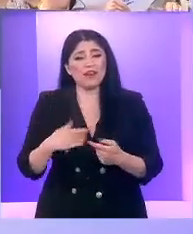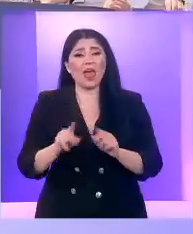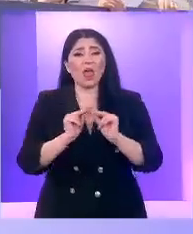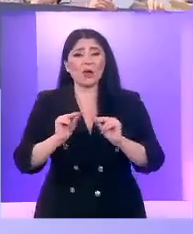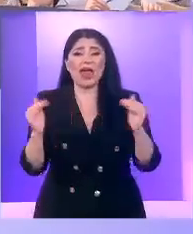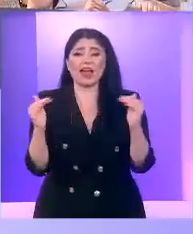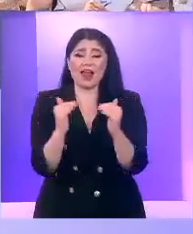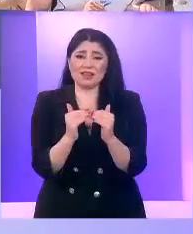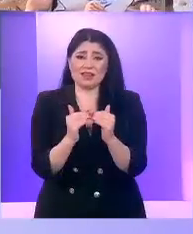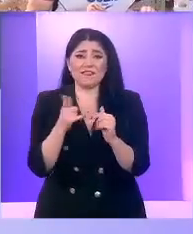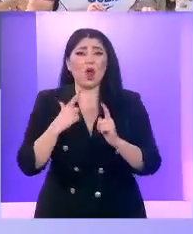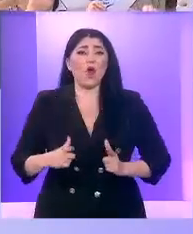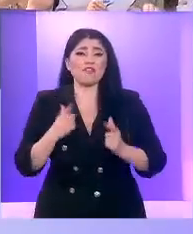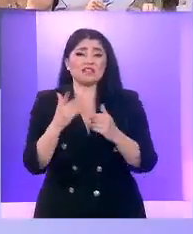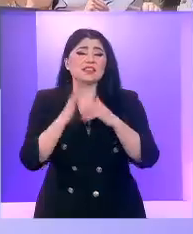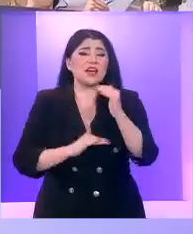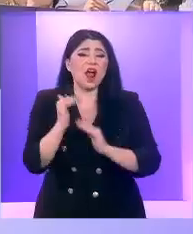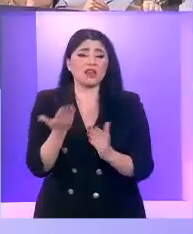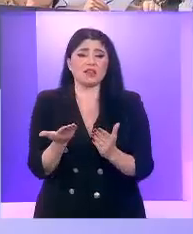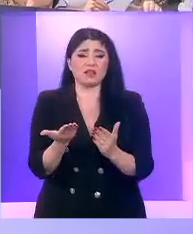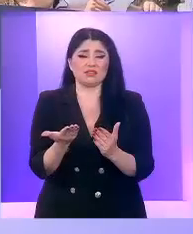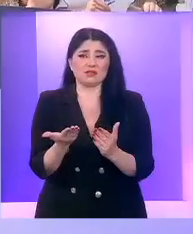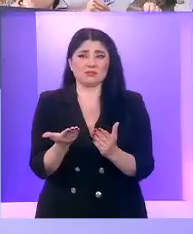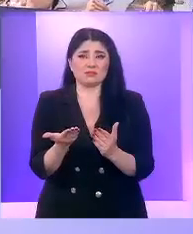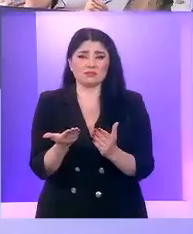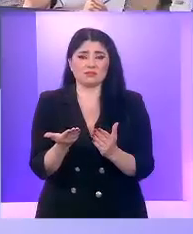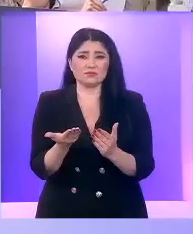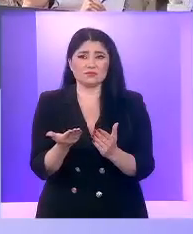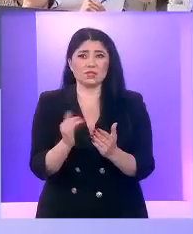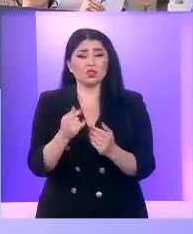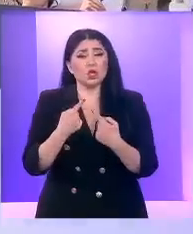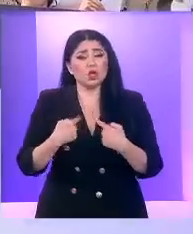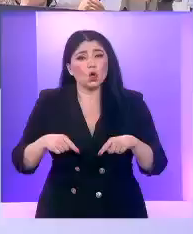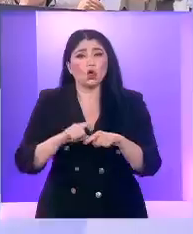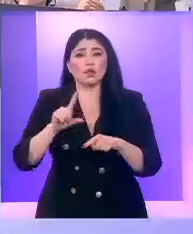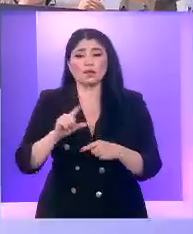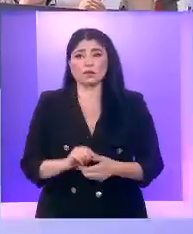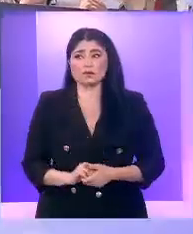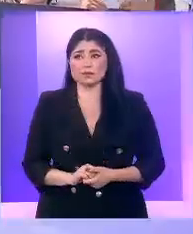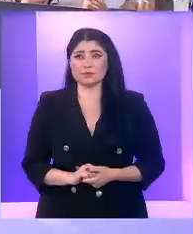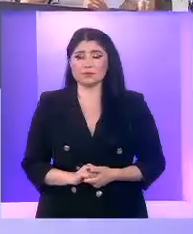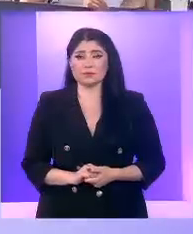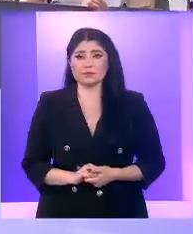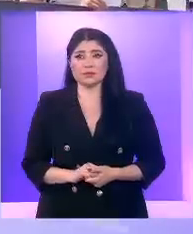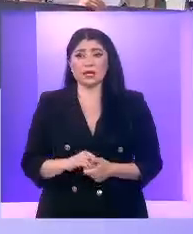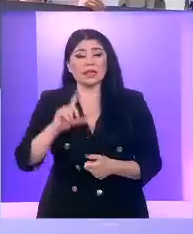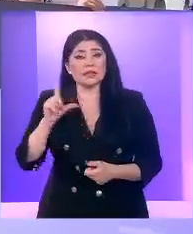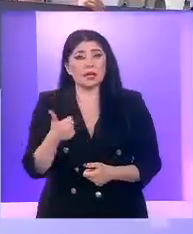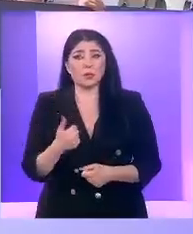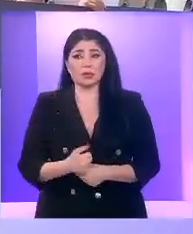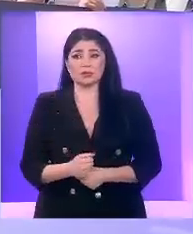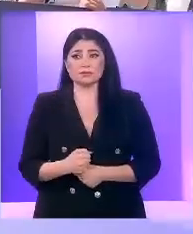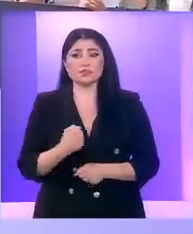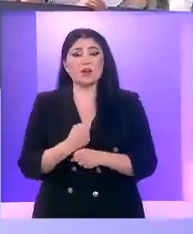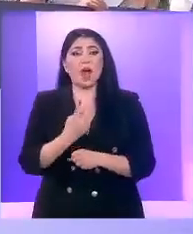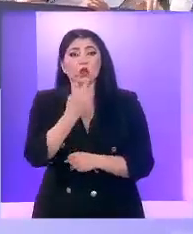calitate și copilul meu vrea o viață de calitate. Adică noi suntem nevoiți, 80% dintre colegii mei sunt nevoiți să aibă